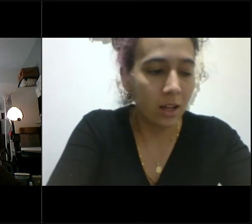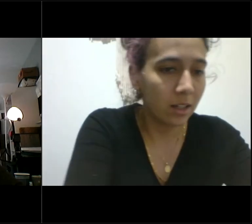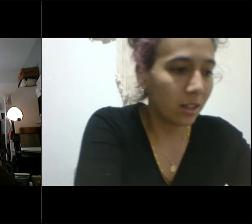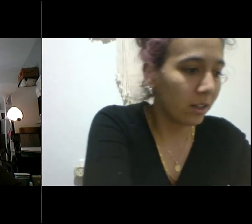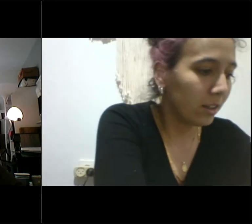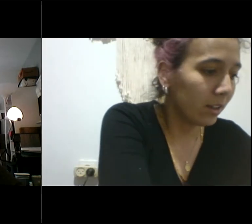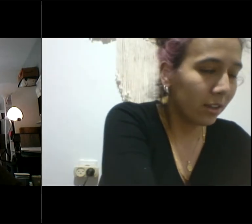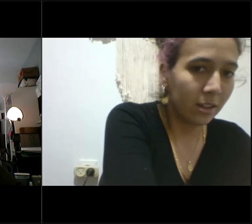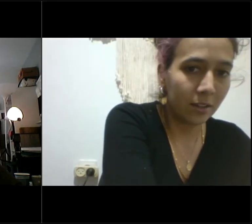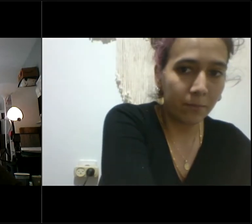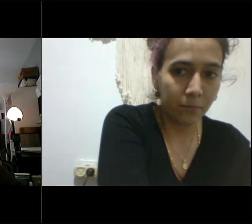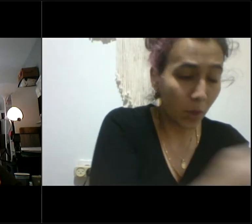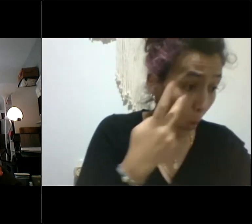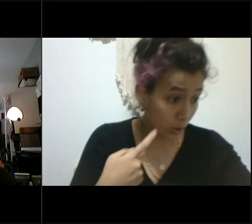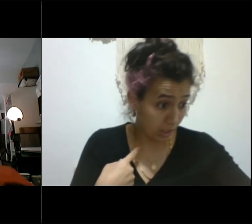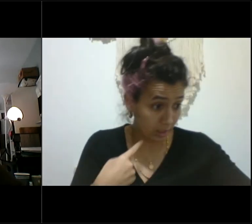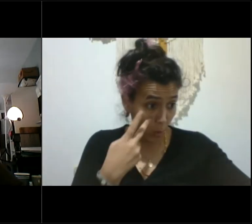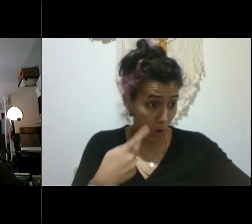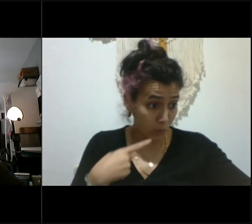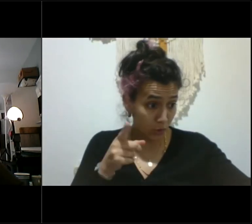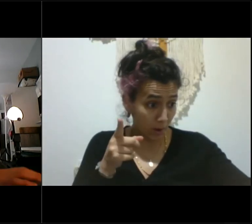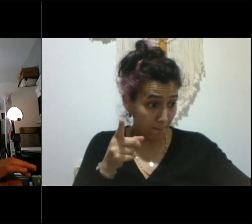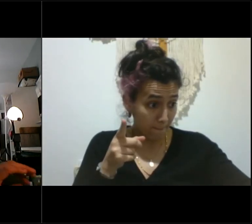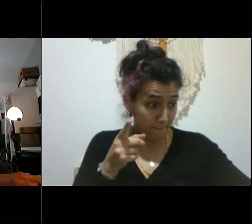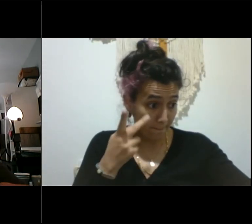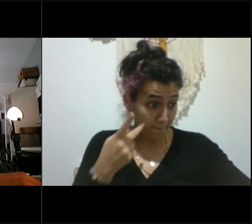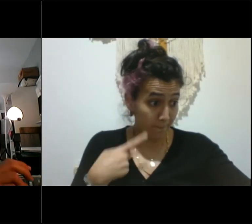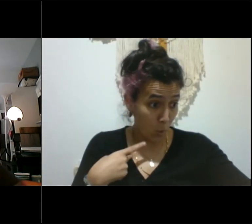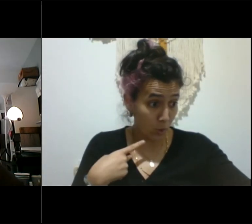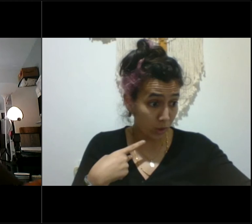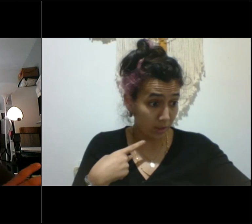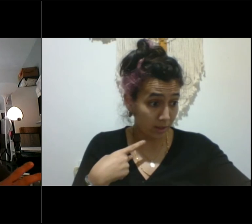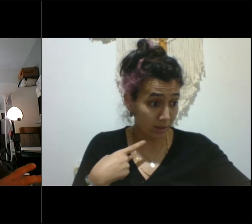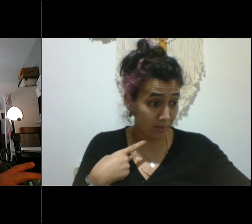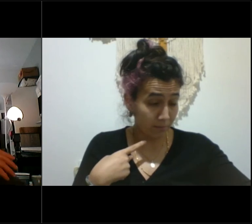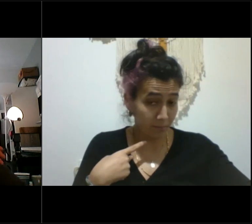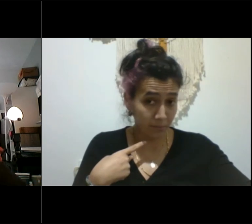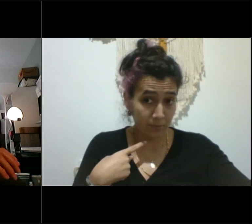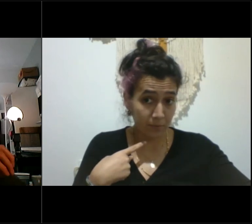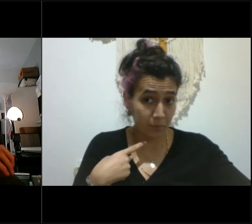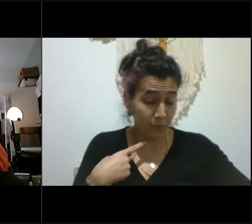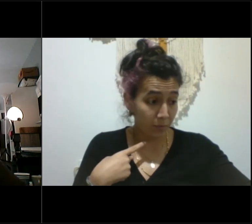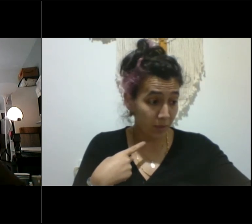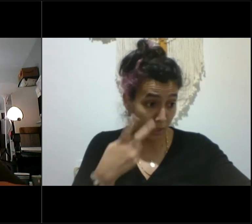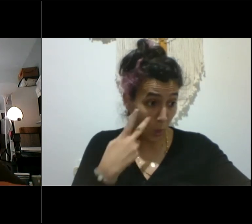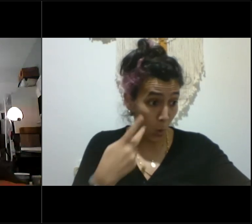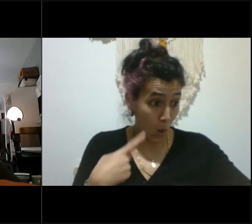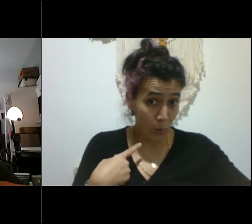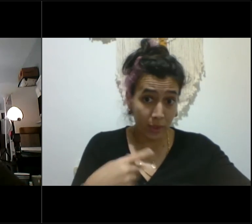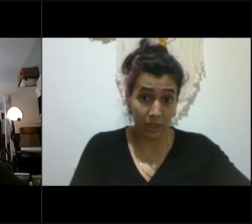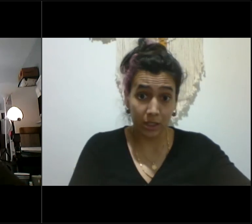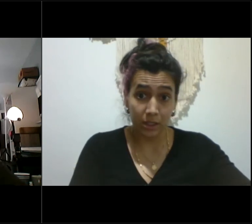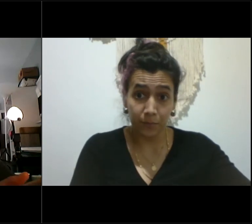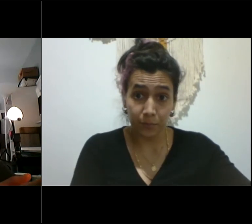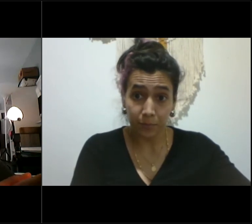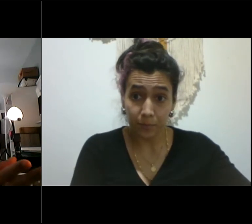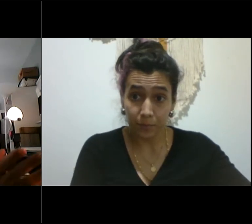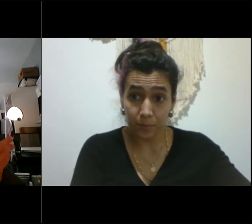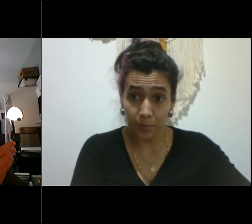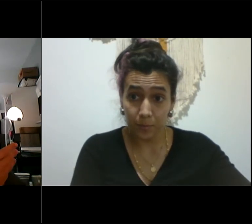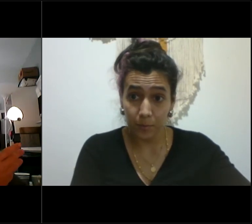צריך להבין שמה שאתם עושים עכשיו זה עסק לכל דבר. ששוב, זה לא איזו השקעה פסיבית, שאתם עכשיו זורקים את הכסף